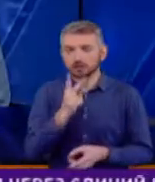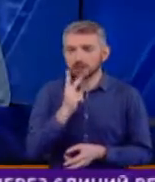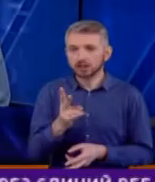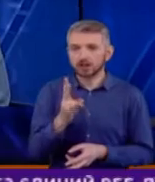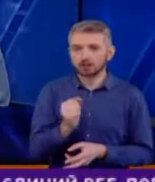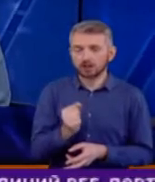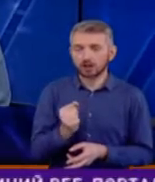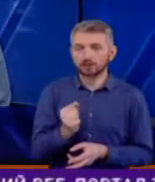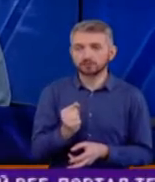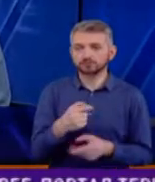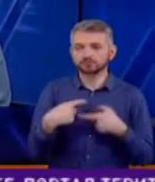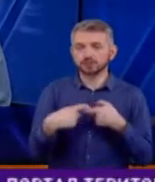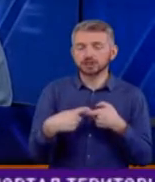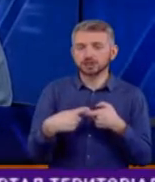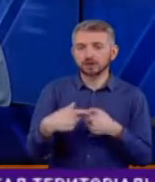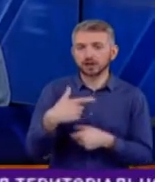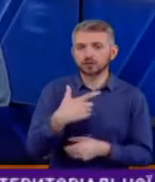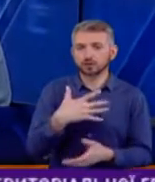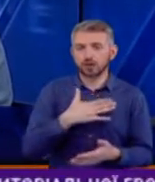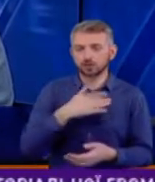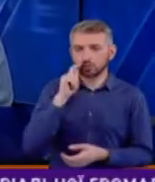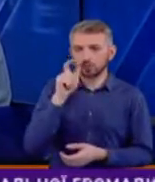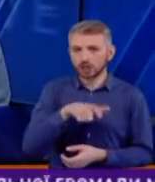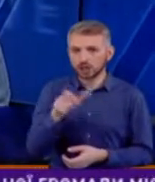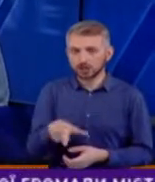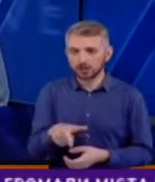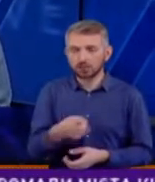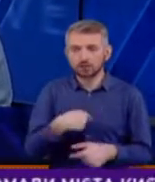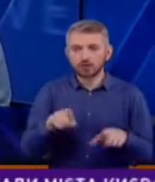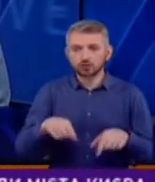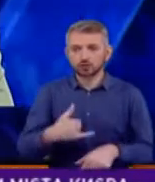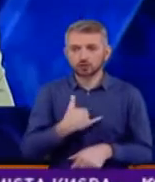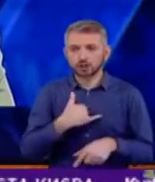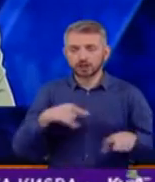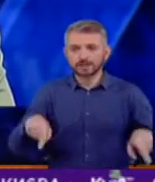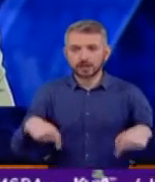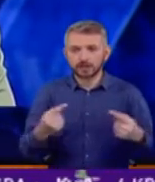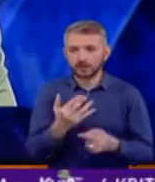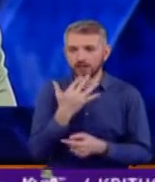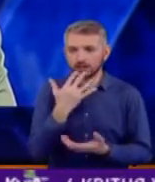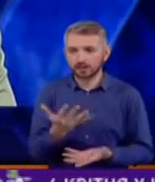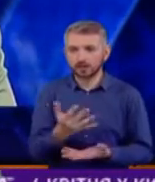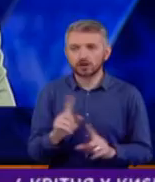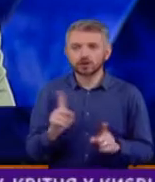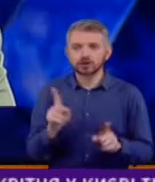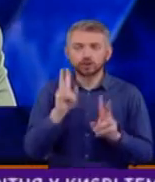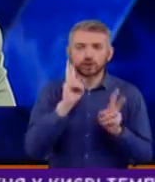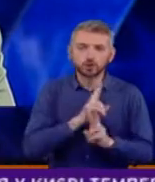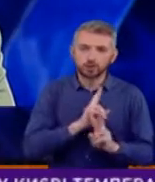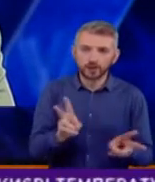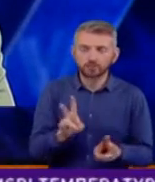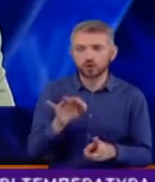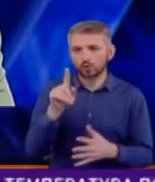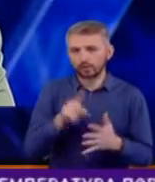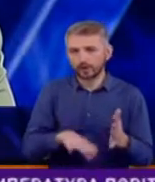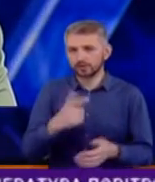на идентификацию нашего украинца. Мы тоже... У нас становление нации. Чего-то не умеем, но